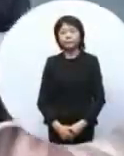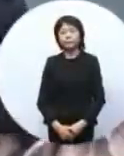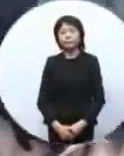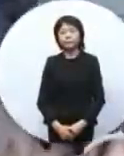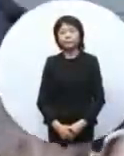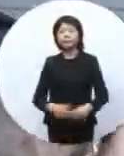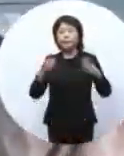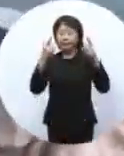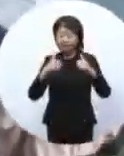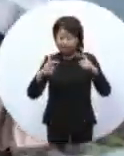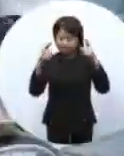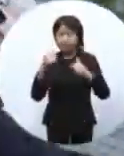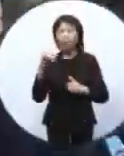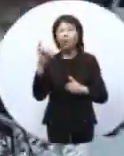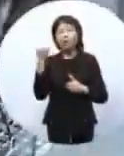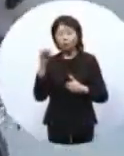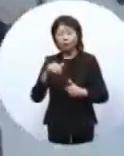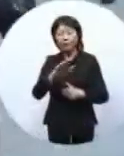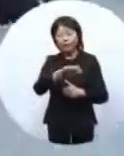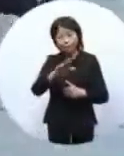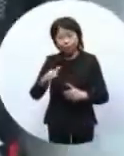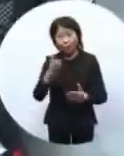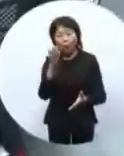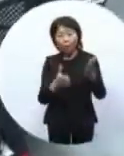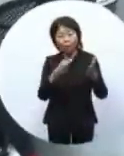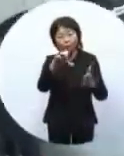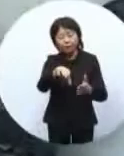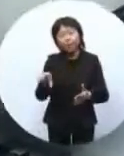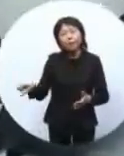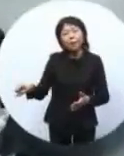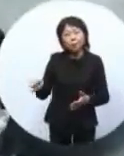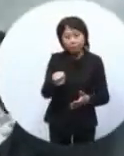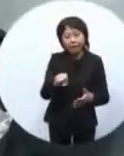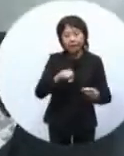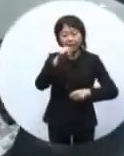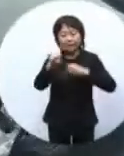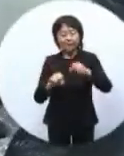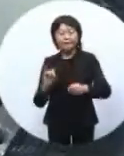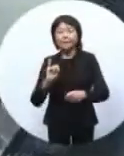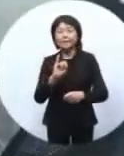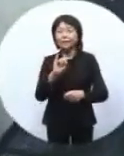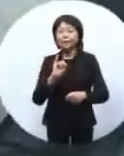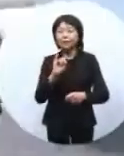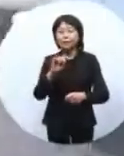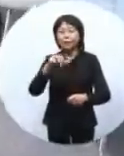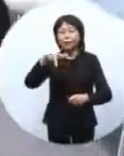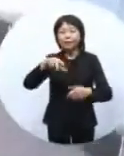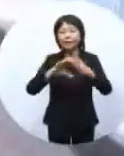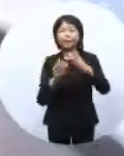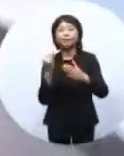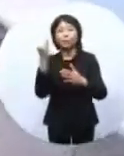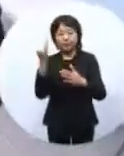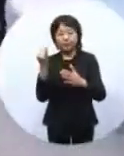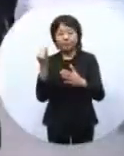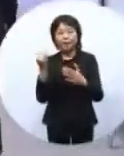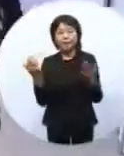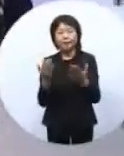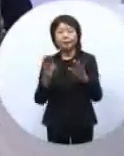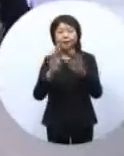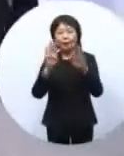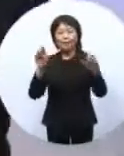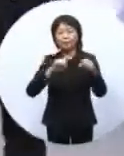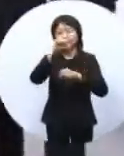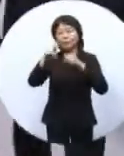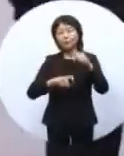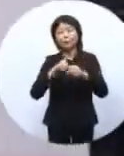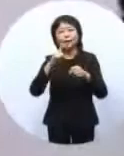いつもご夫婦で子どもたちを保育園に送り、自転車通勤をしている須藤さんは勤続10年目。